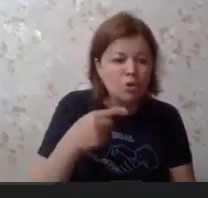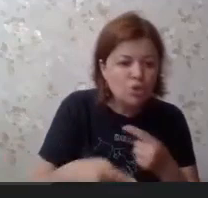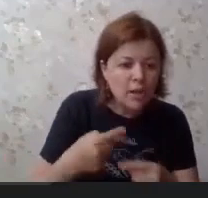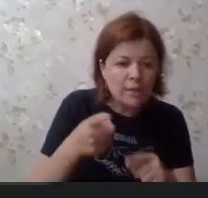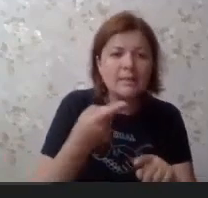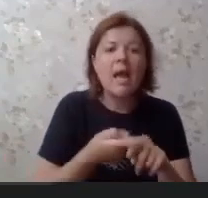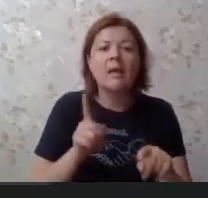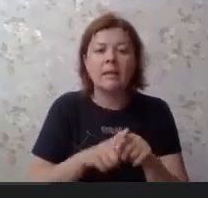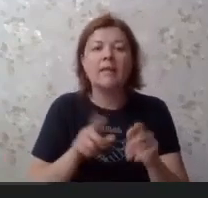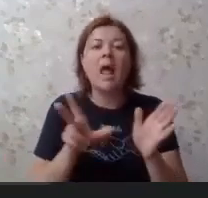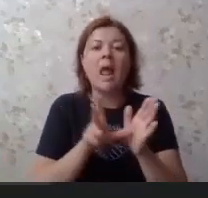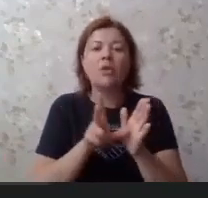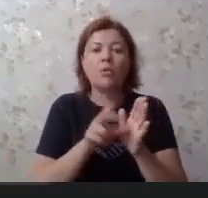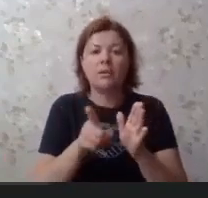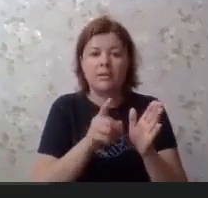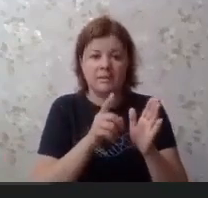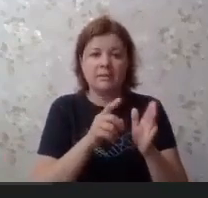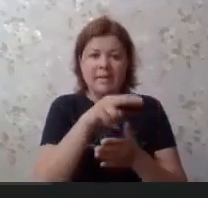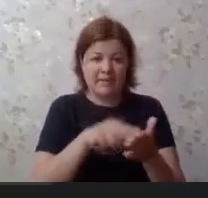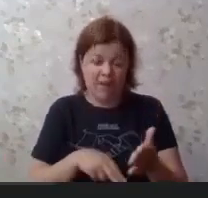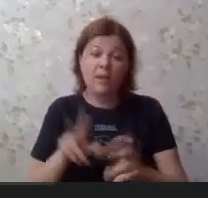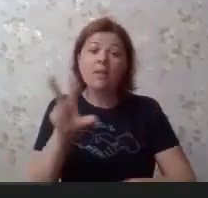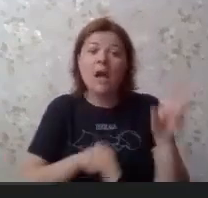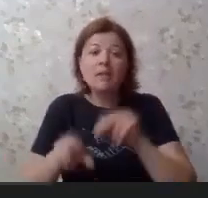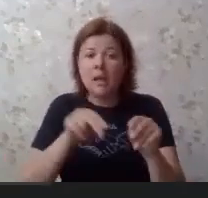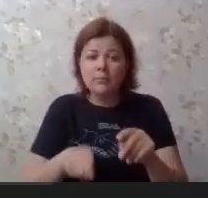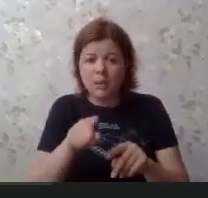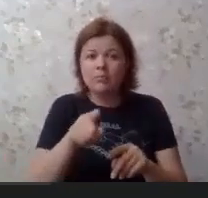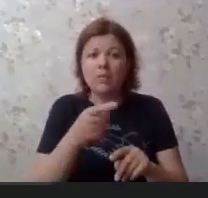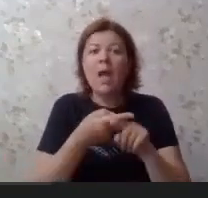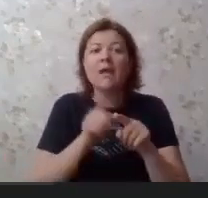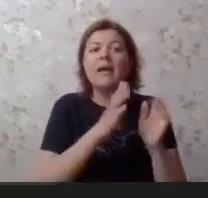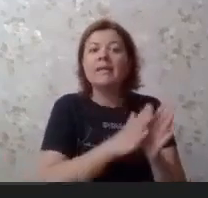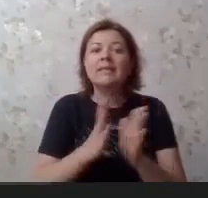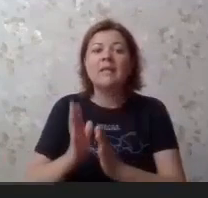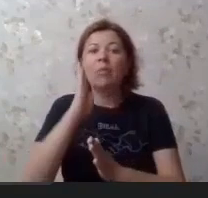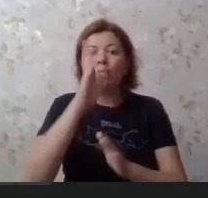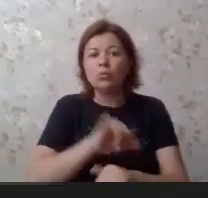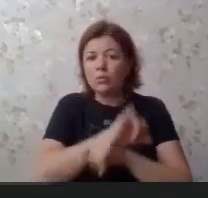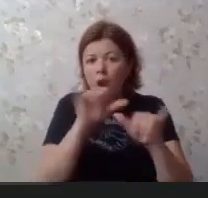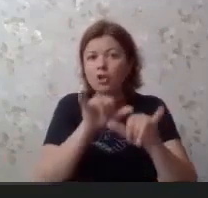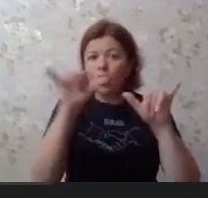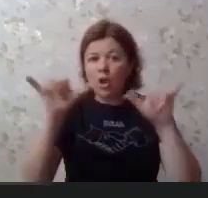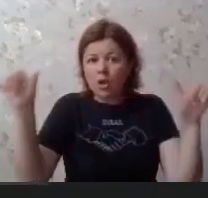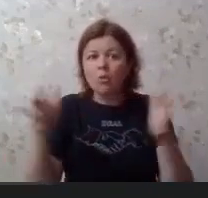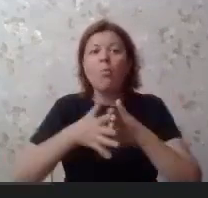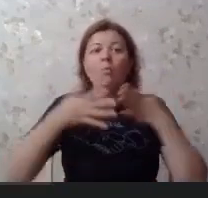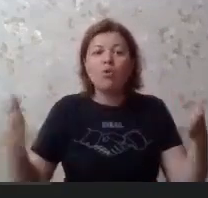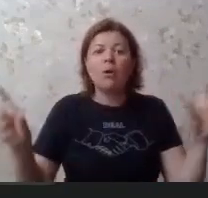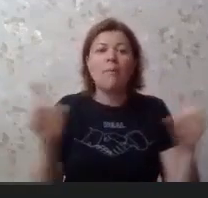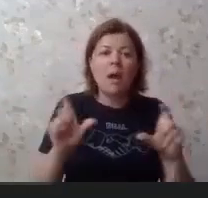надеяться, что эта система будет расширяться, все больше и больше организаций и магазинов будут подключаться к данной системе, и